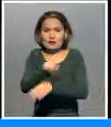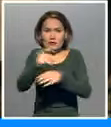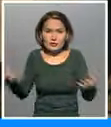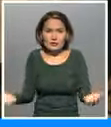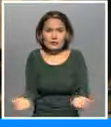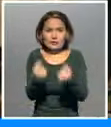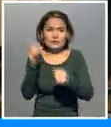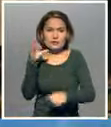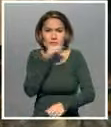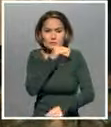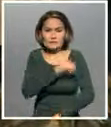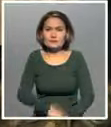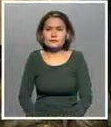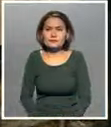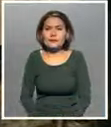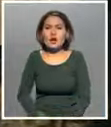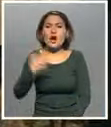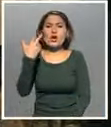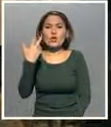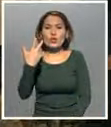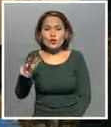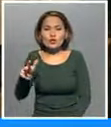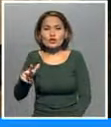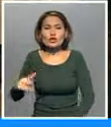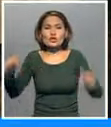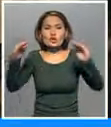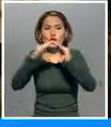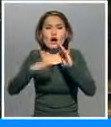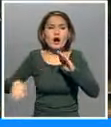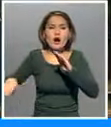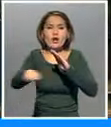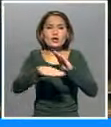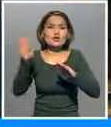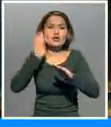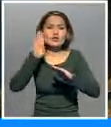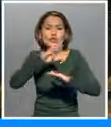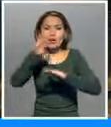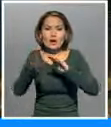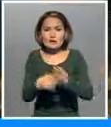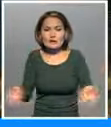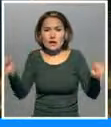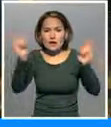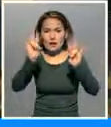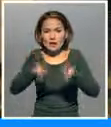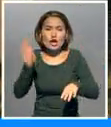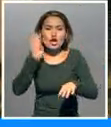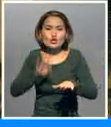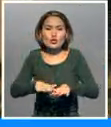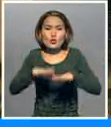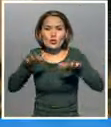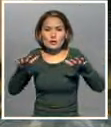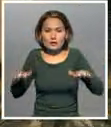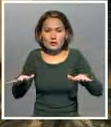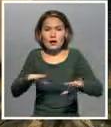кеткен. 30-дан астам үйдің ауласына су кірген. Үйлерінің ауласында су болған,